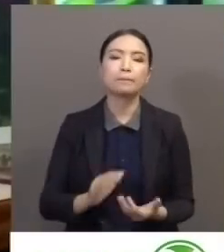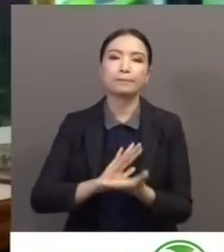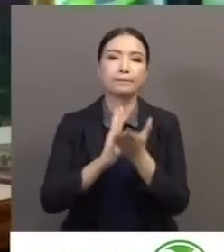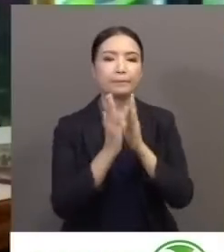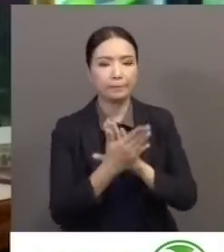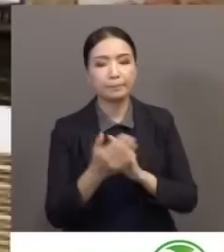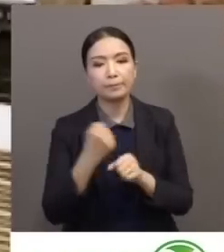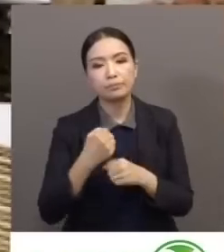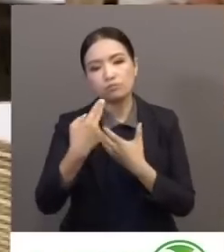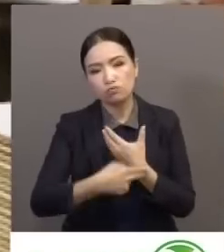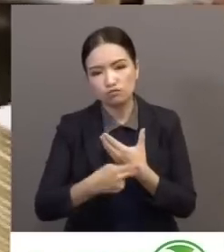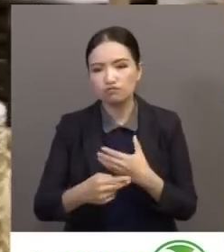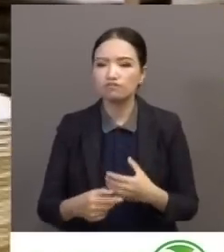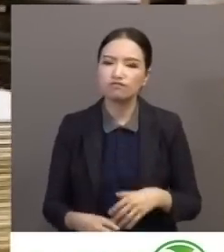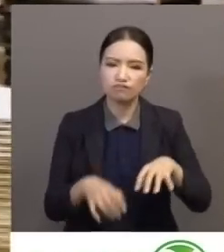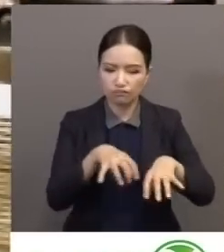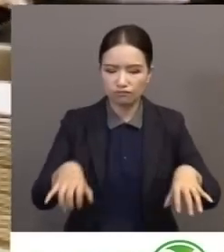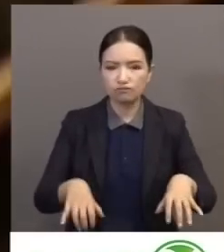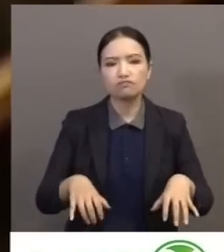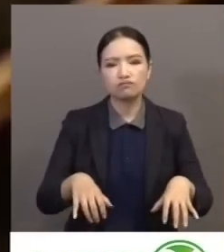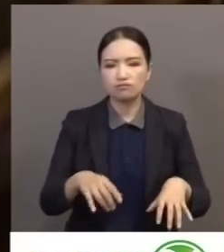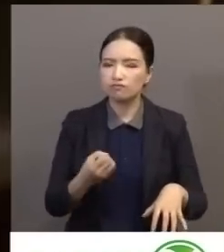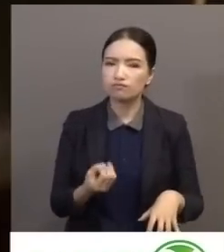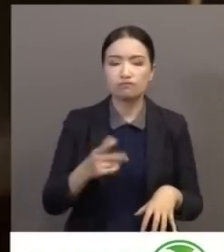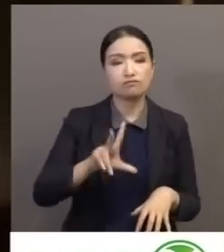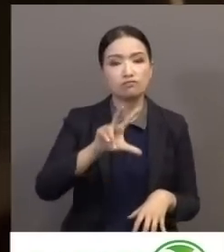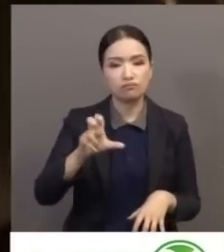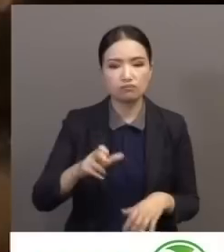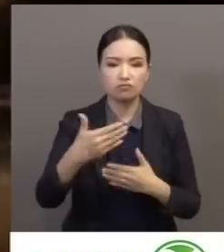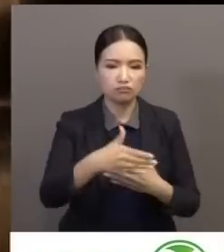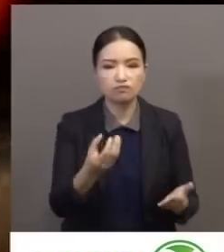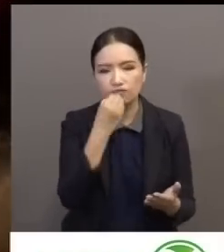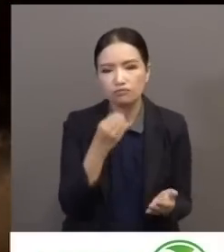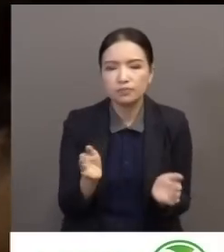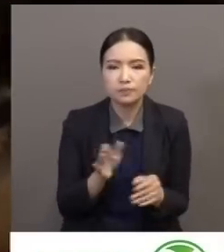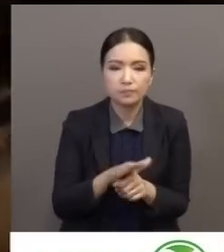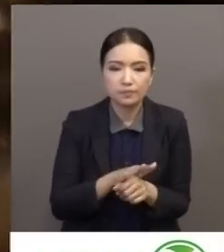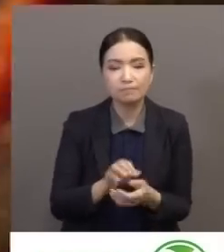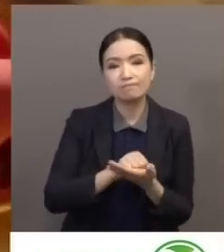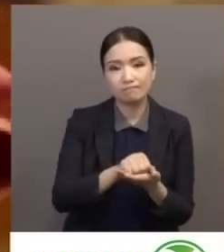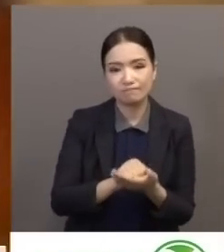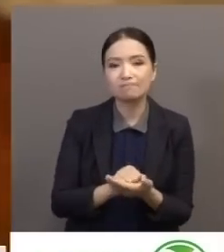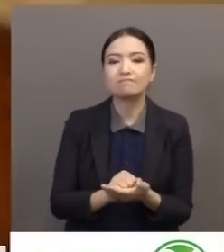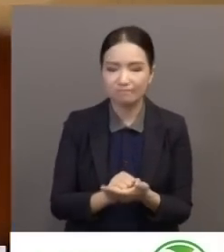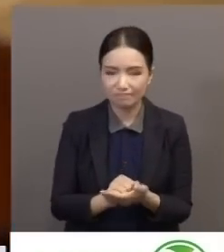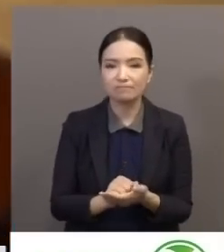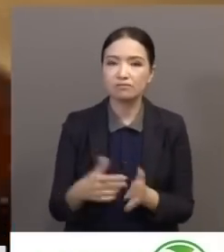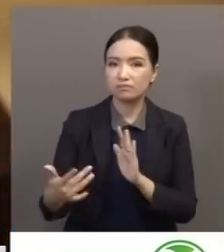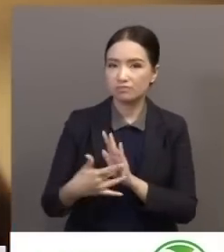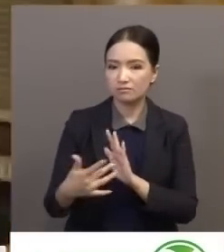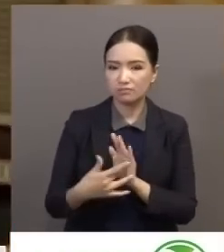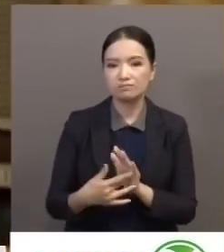ะการสร้างโรงแรมมากสุดนี้เขามีแค่300ห้องเท่านั้นนะคะห้องอาหารก็ไม่ต้องเยอะค่ะเน้นการให้บริการไปพร้อมกับเทคโนโ